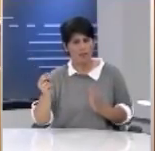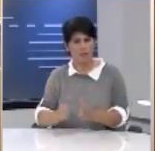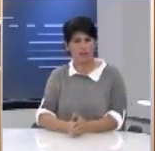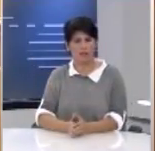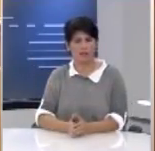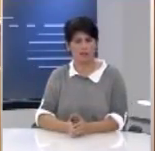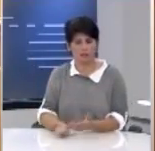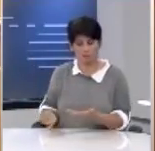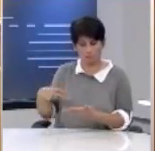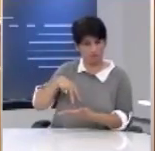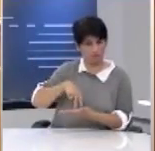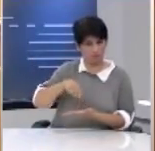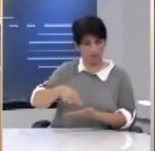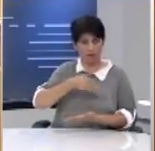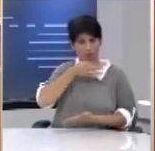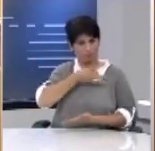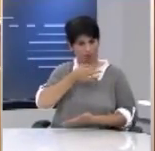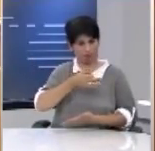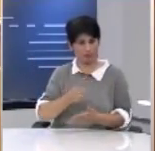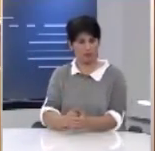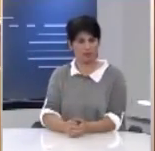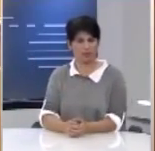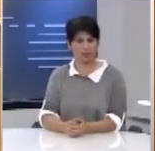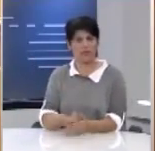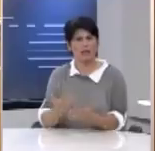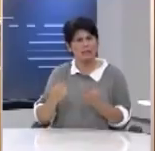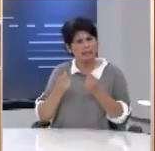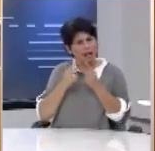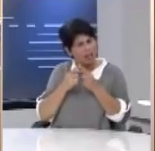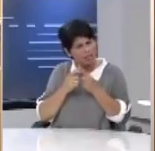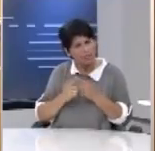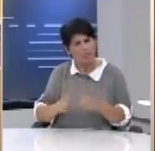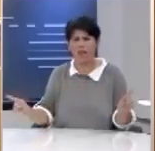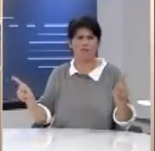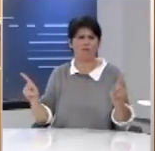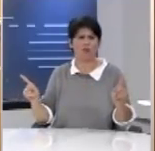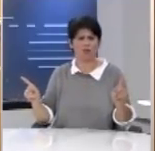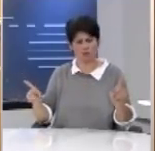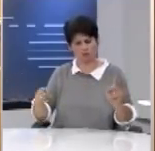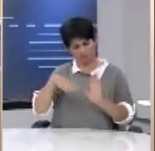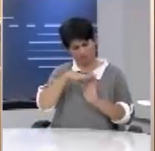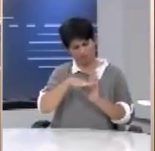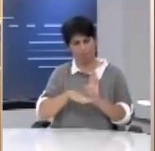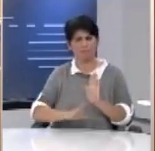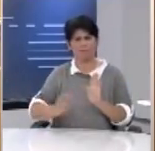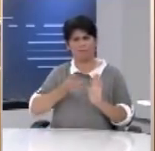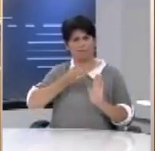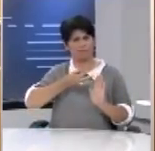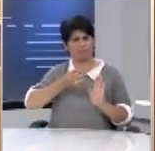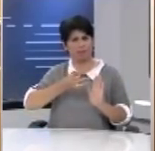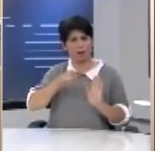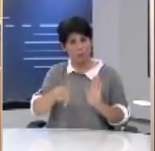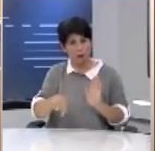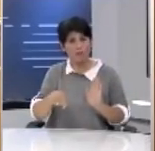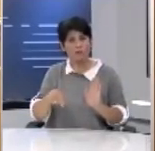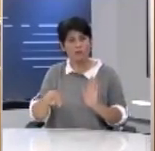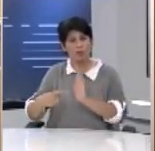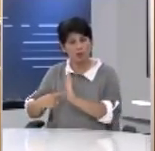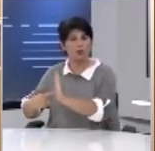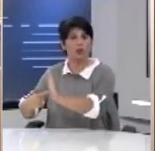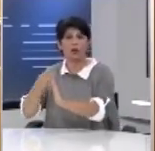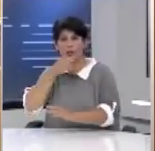που ανέβηκαν σε αυτό το βήμα, είχαν τελείως διαφορετική γραμμή από τη γραμμή την οποία